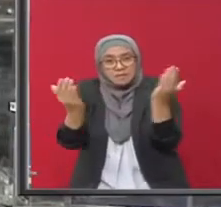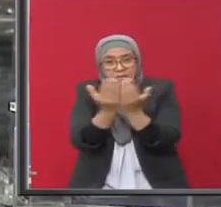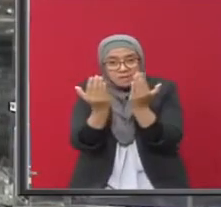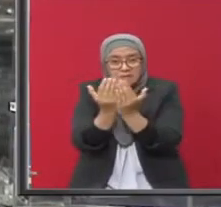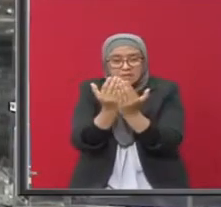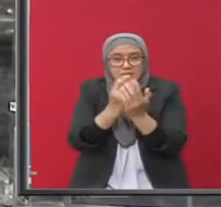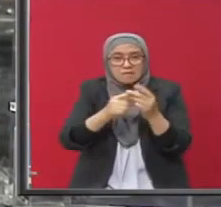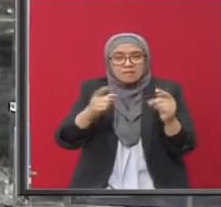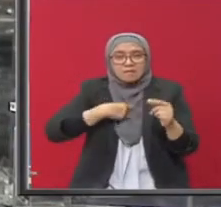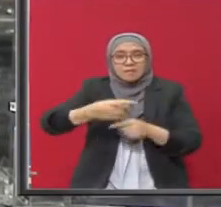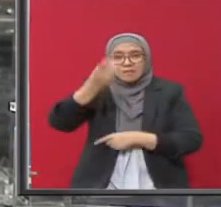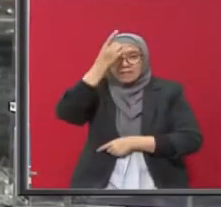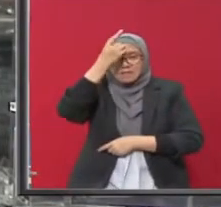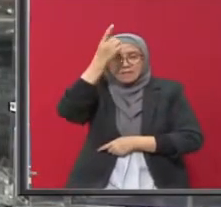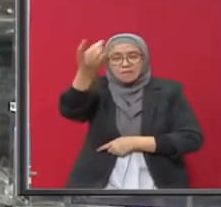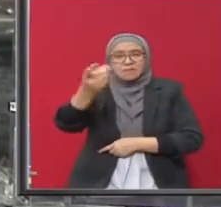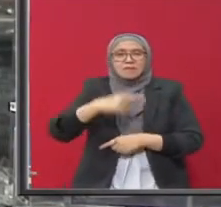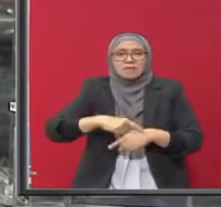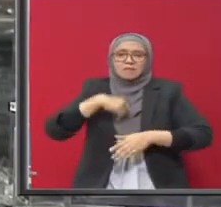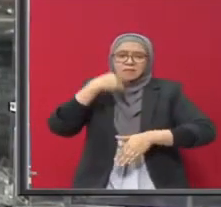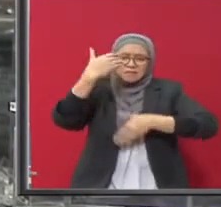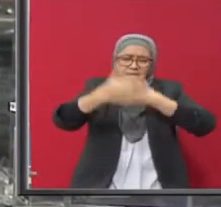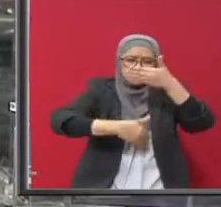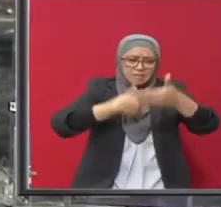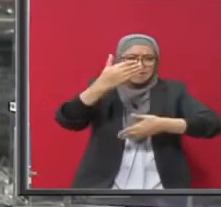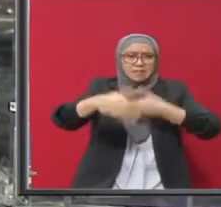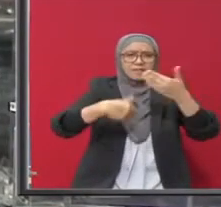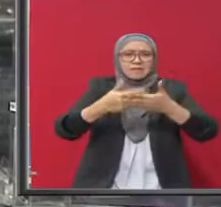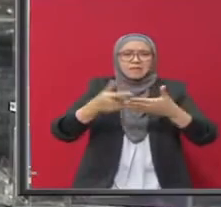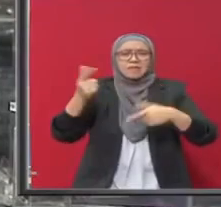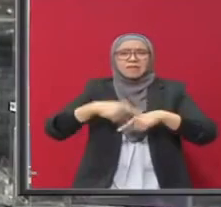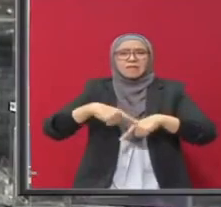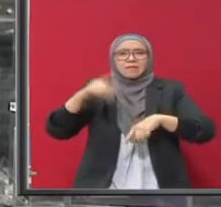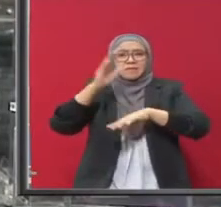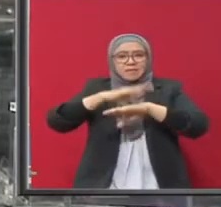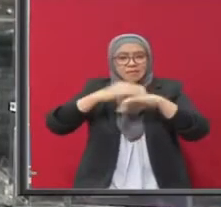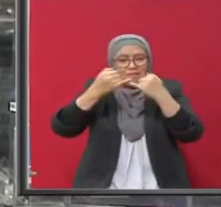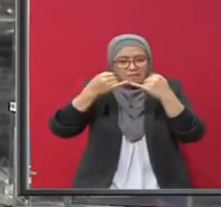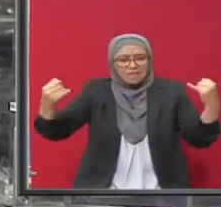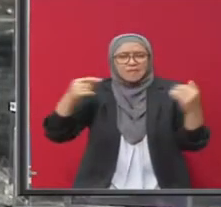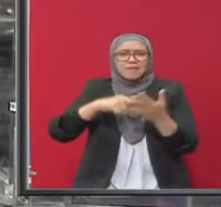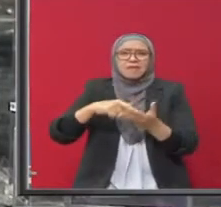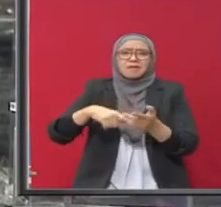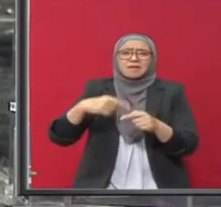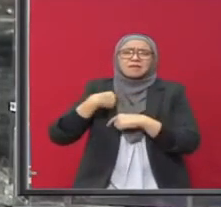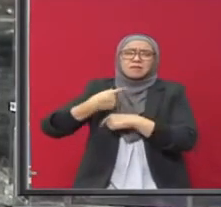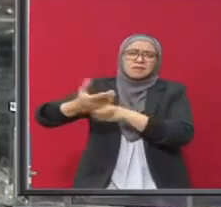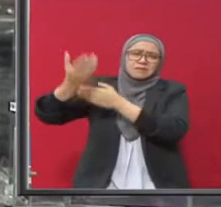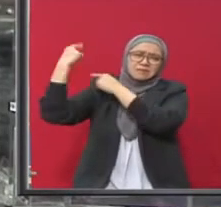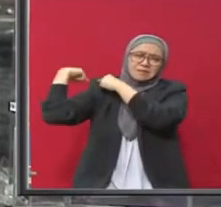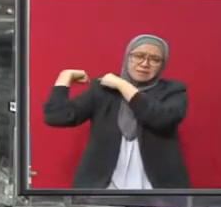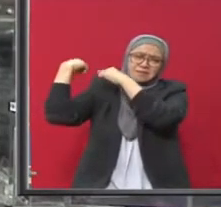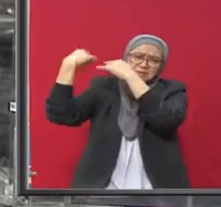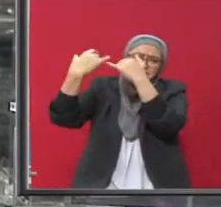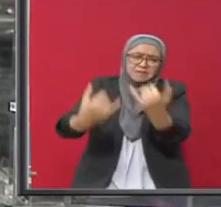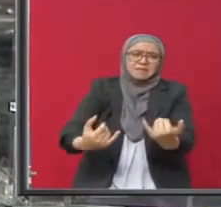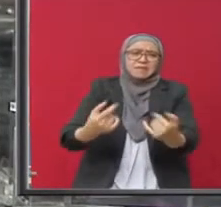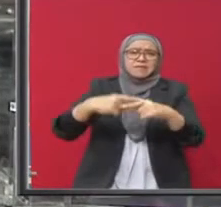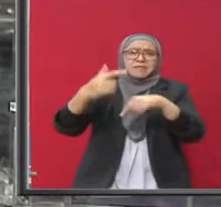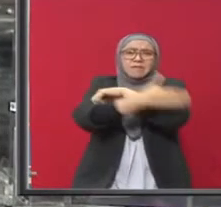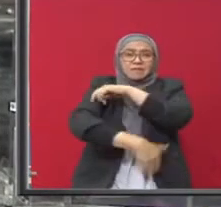pelaksanaan pembelajaran atas talian telah lama dipraktikkan di negara-negara maju kerana ia dipercayai mampu